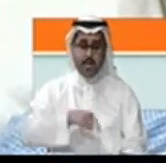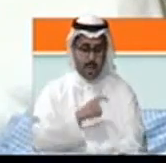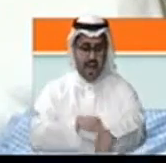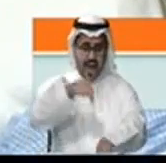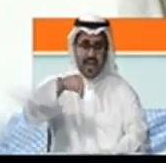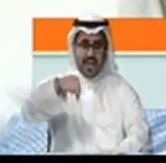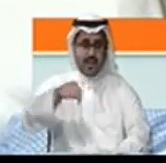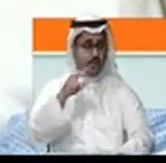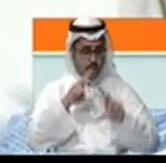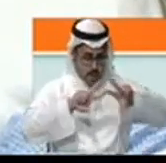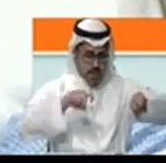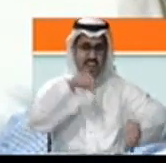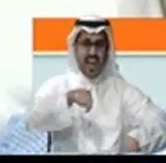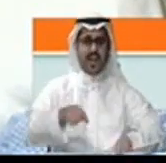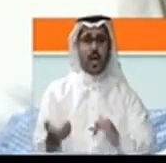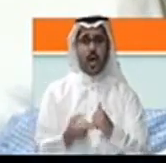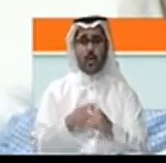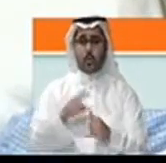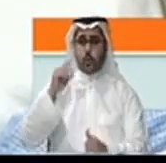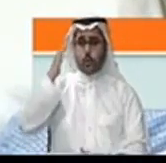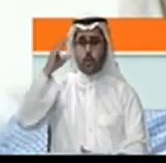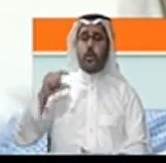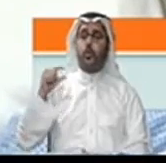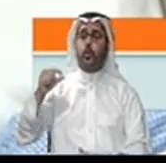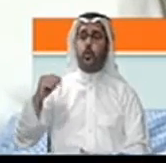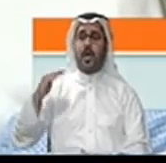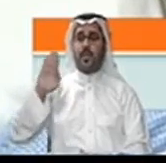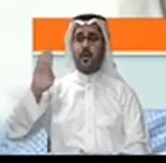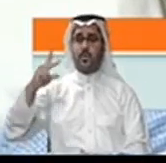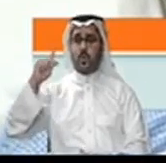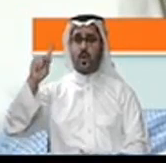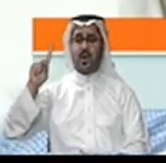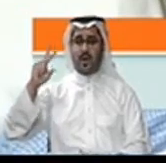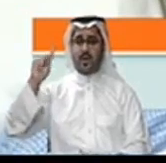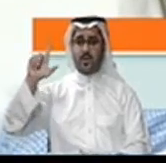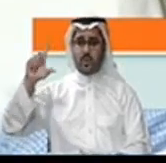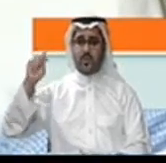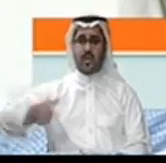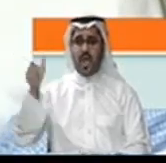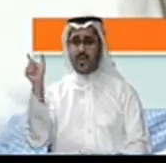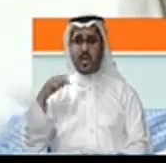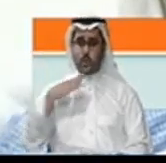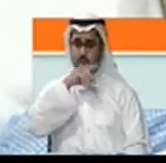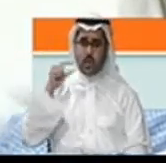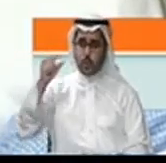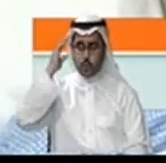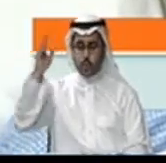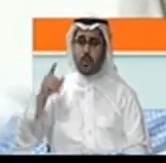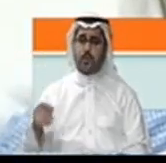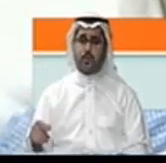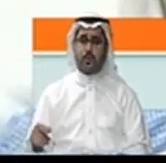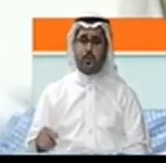وطمنوا الدكتور، دكتور سلطان الله يحفظه، طمنا كثير، واحنا طمنا زوجته وطمنا